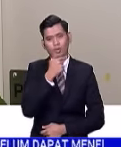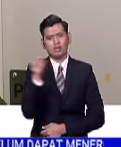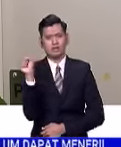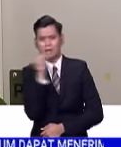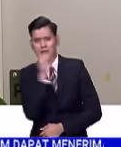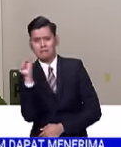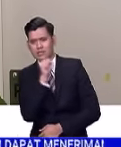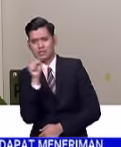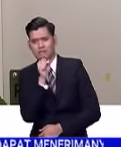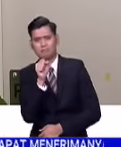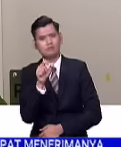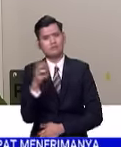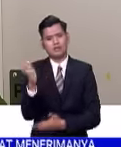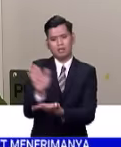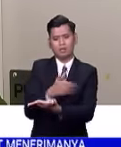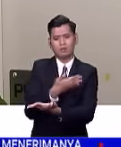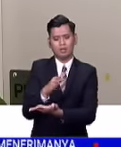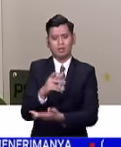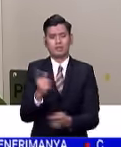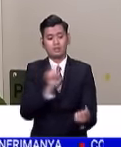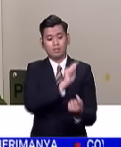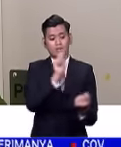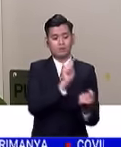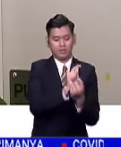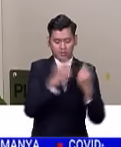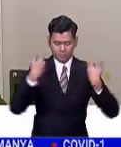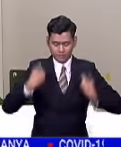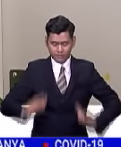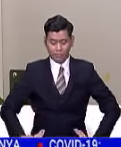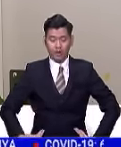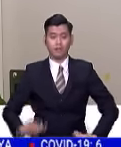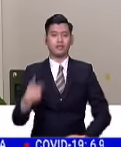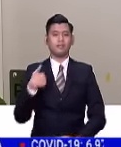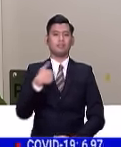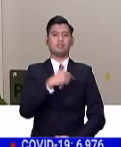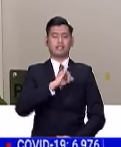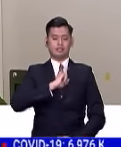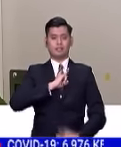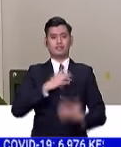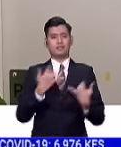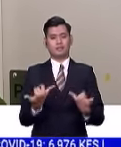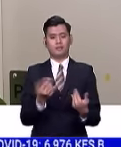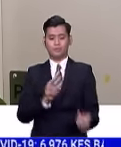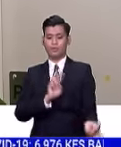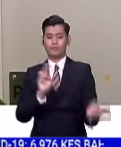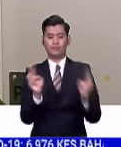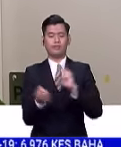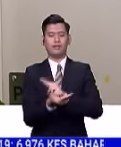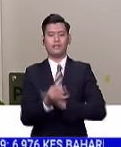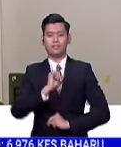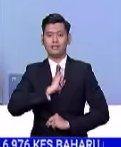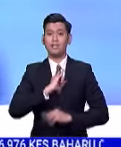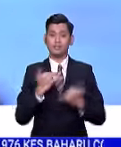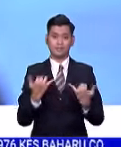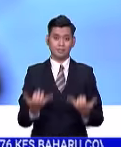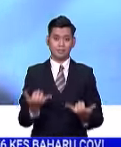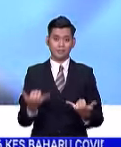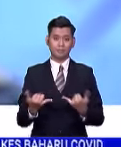kan. Sesuai dengan personaliti kita dan kita punya apa perubahan yang kita ada sekarang.